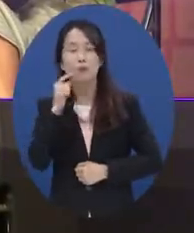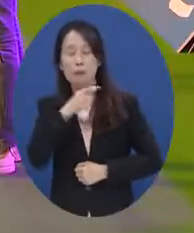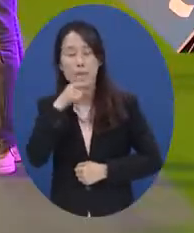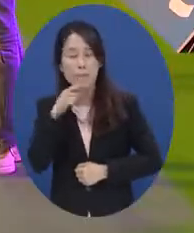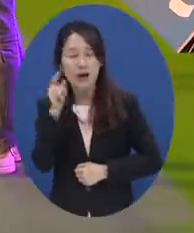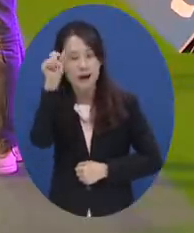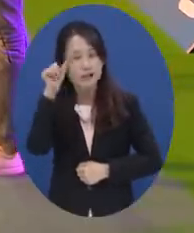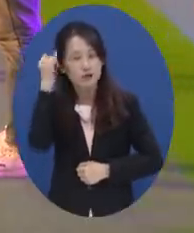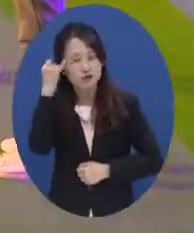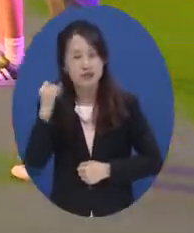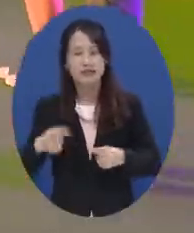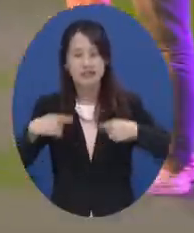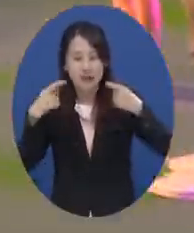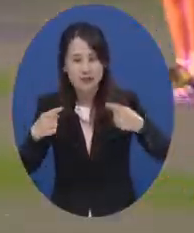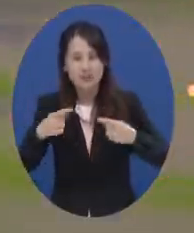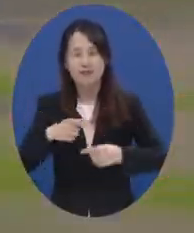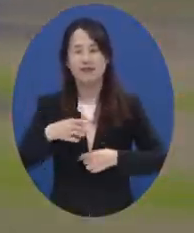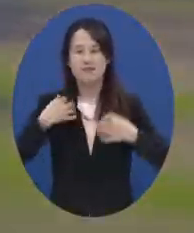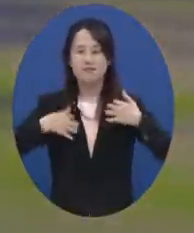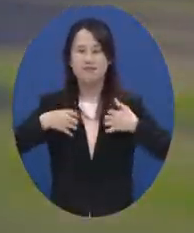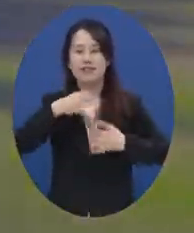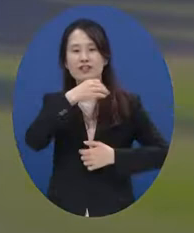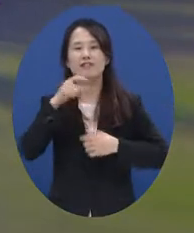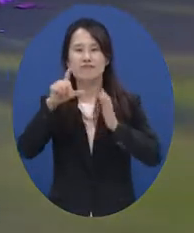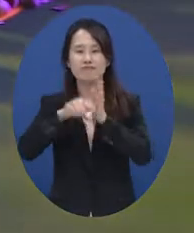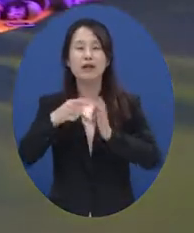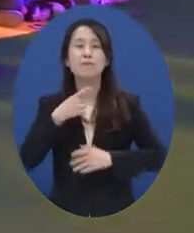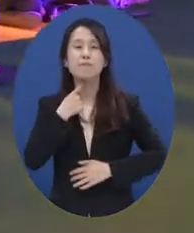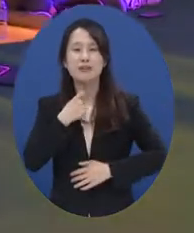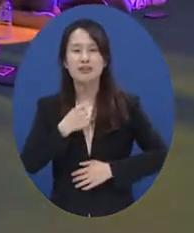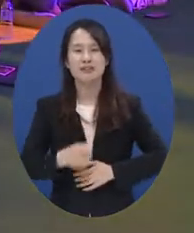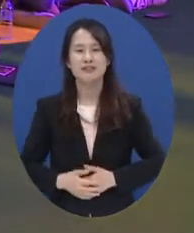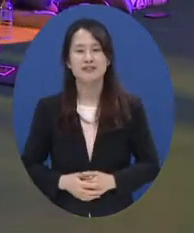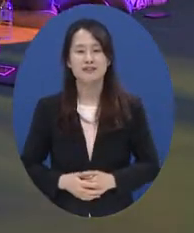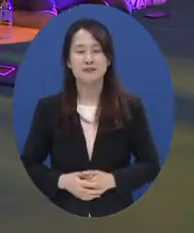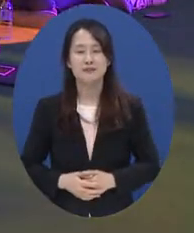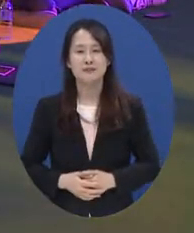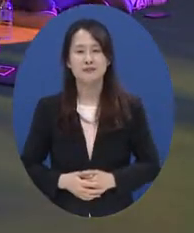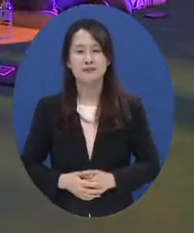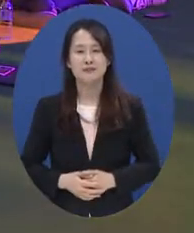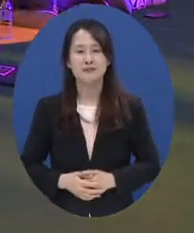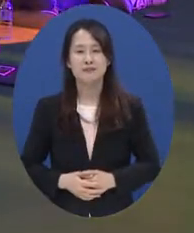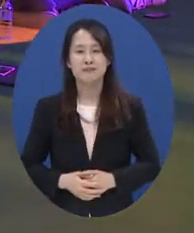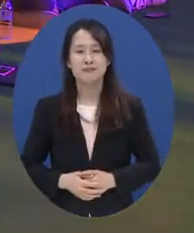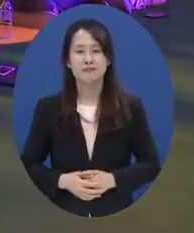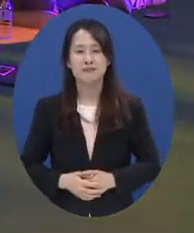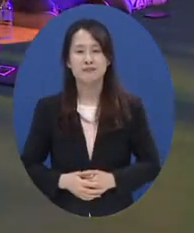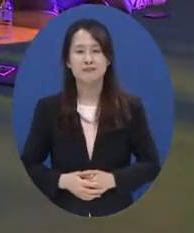여름밤 청춘을 함께 즐기는 시간이 됐습니다. 경기주TV 한선지입니다.